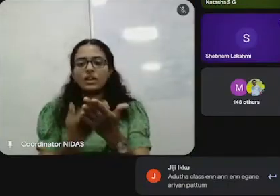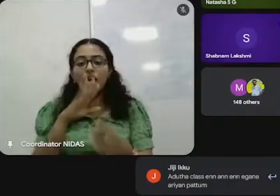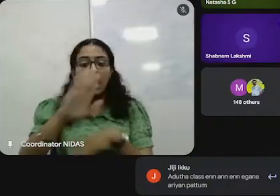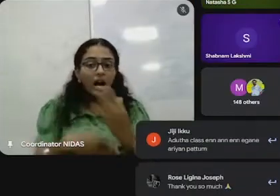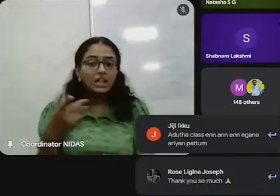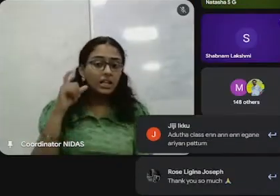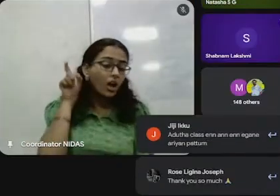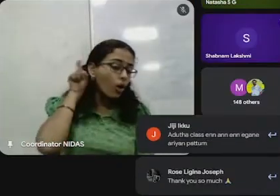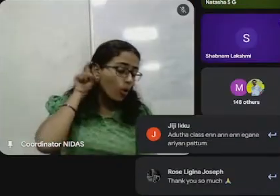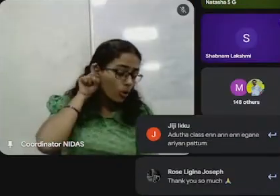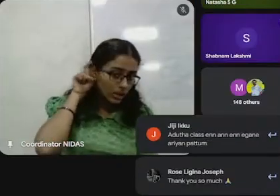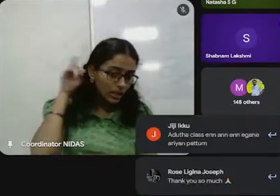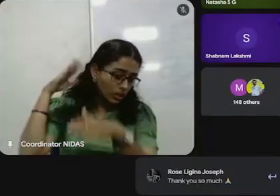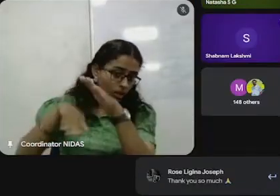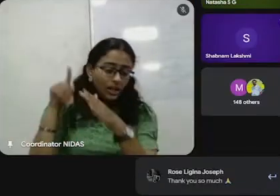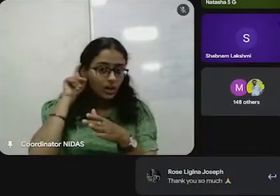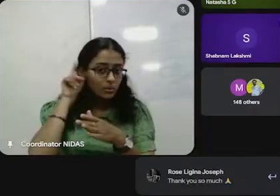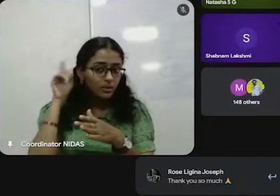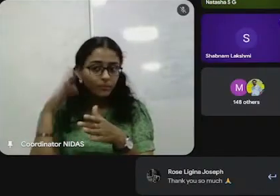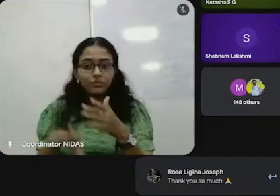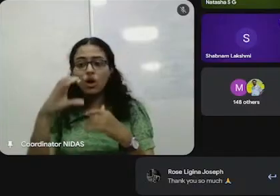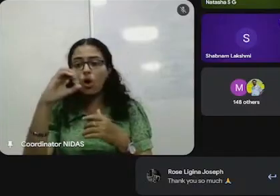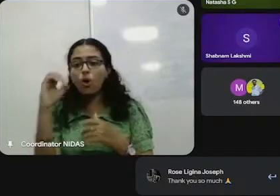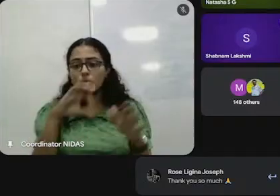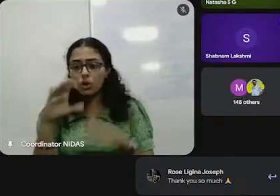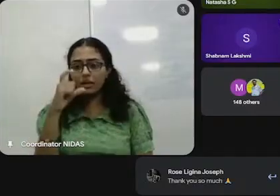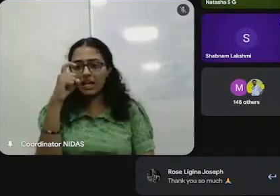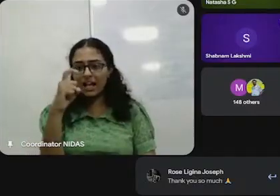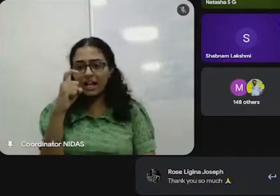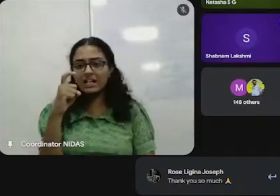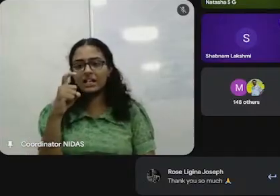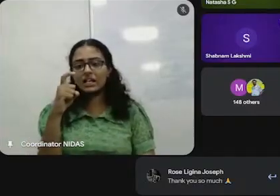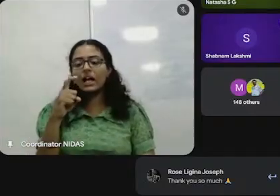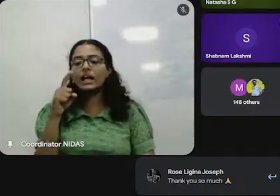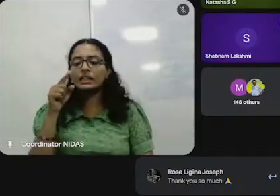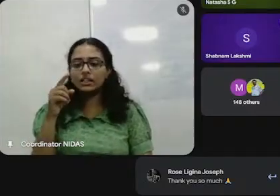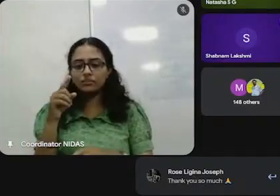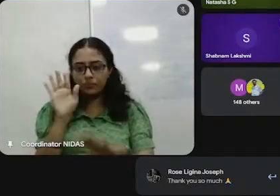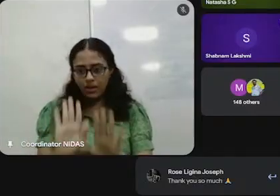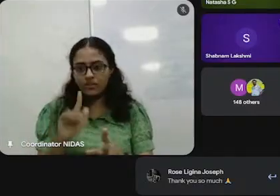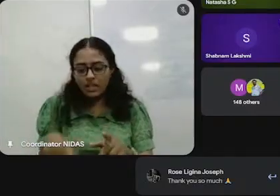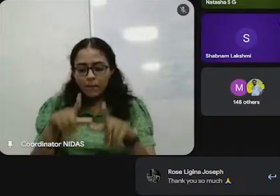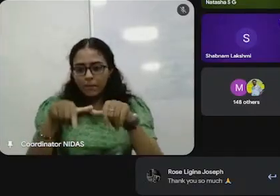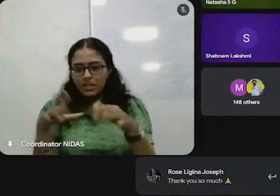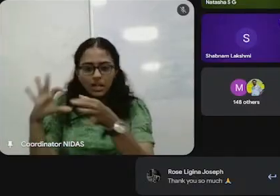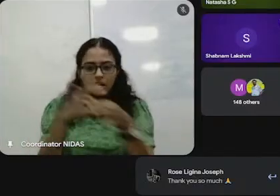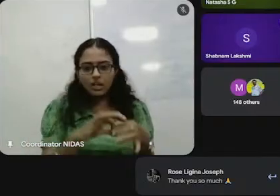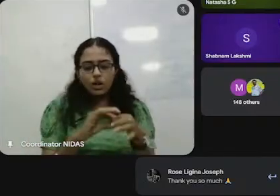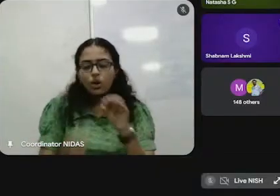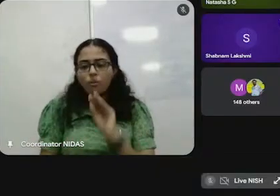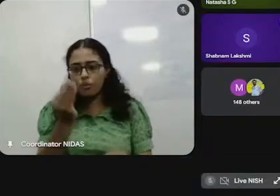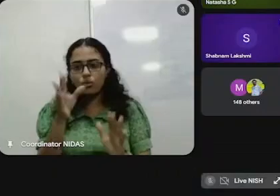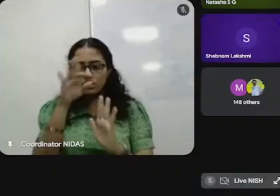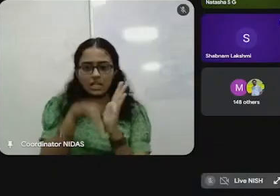ഇംപ്ലാന്റേഷനിൽ അറിഞ്ഞിരിക്കേണ്ട കാര്യങ്ങൾ എന്ന വിഷയത്തിൽ ഒക്ടോബർ മാസം 7-ാം തീയതി നടത്തപ്പെടുന്നതാണ്. ഈ മീറ്റിംഗിൽ കൂടുതൽ വിവരങ്ങൾ നമ്മുടെ നിഡാസ്